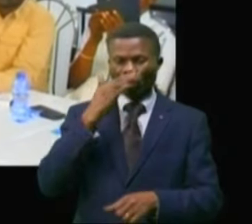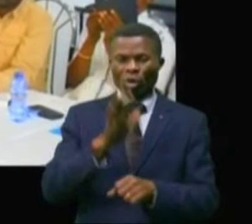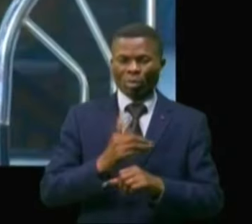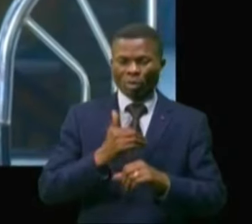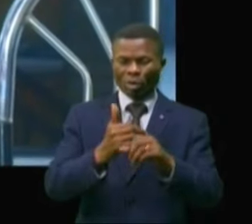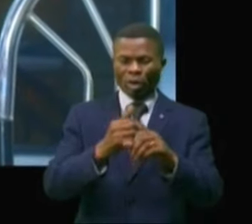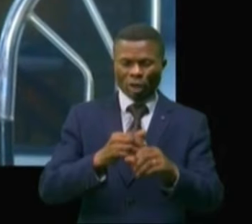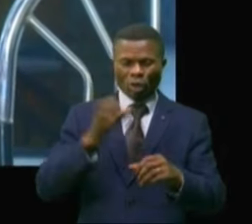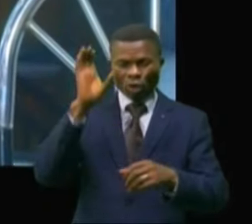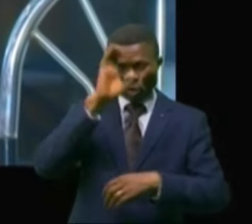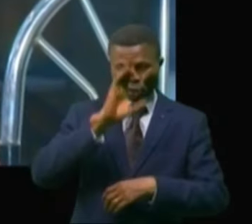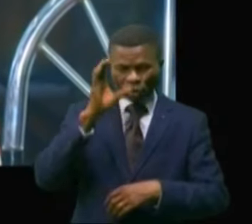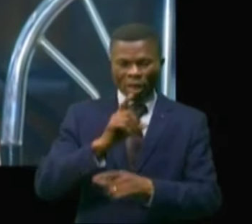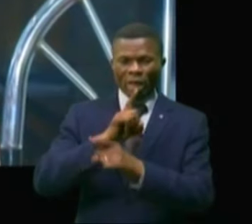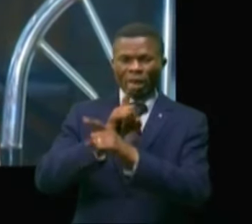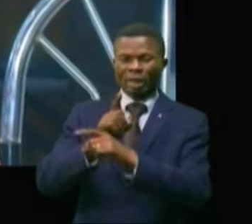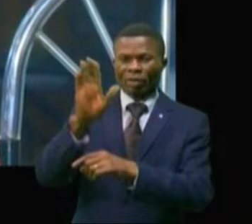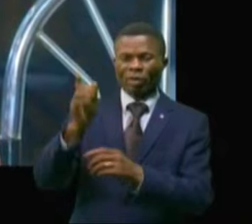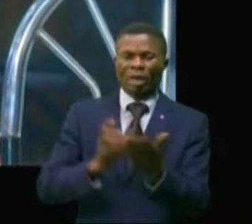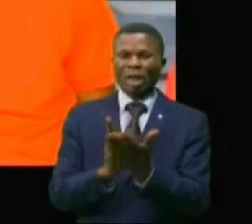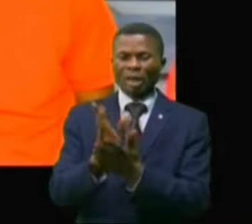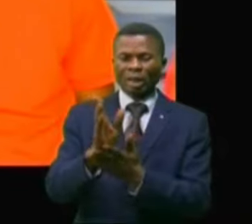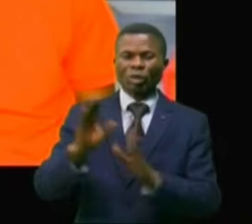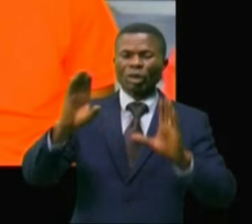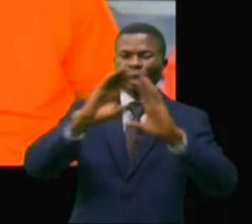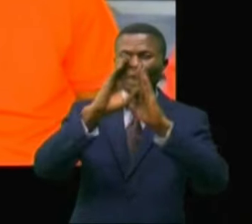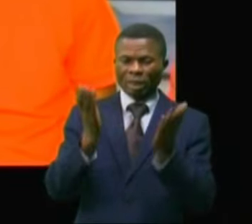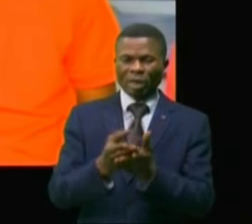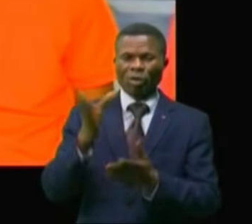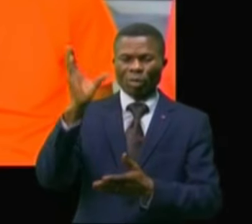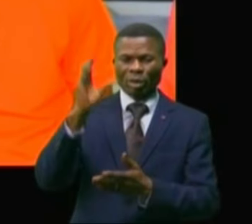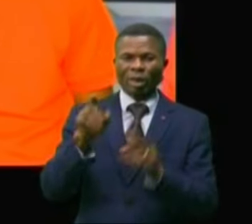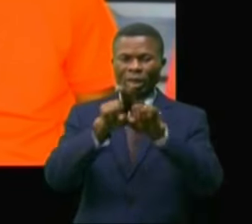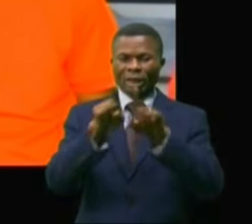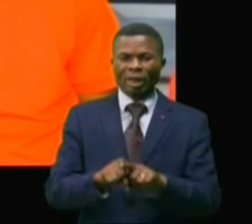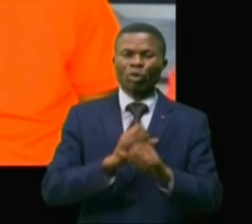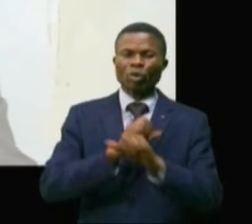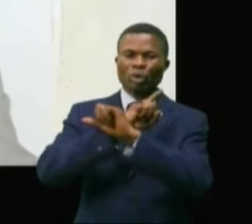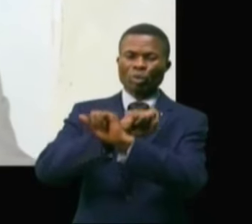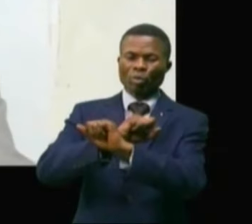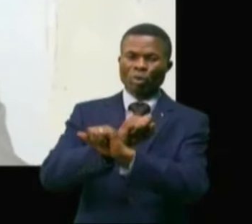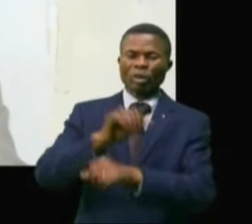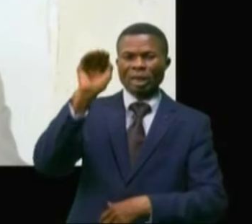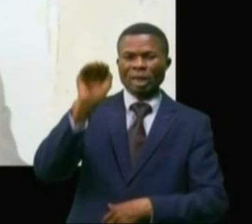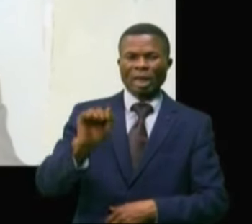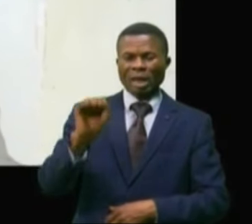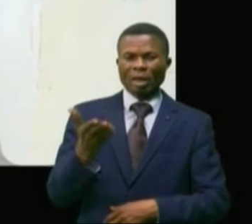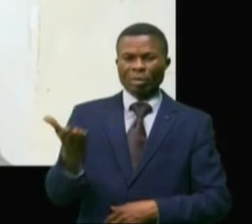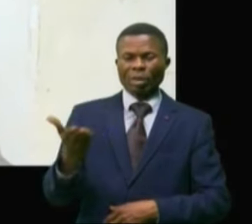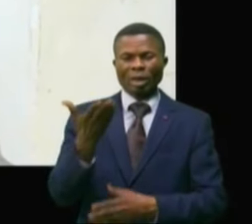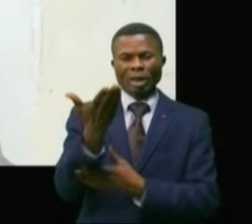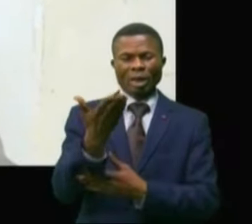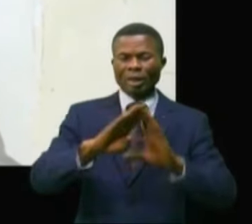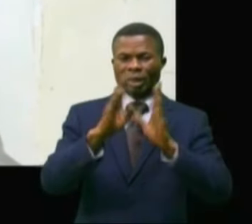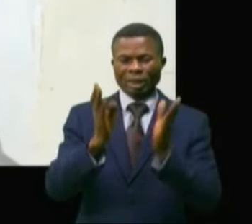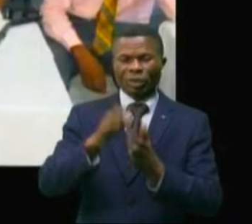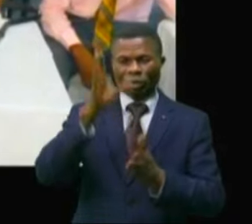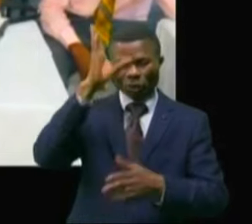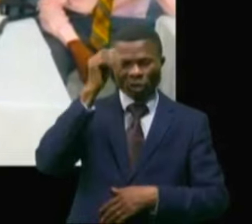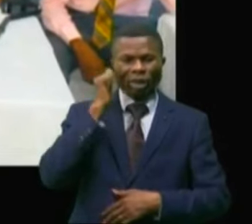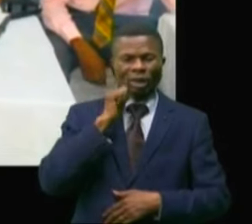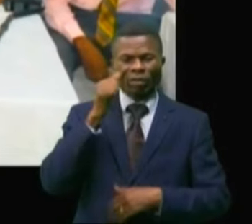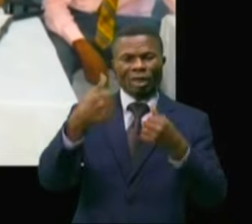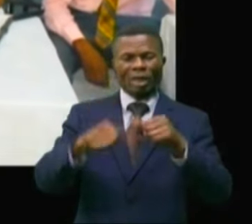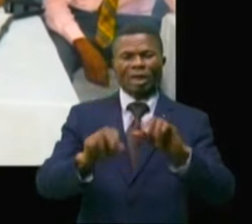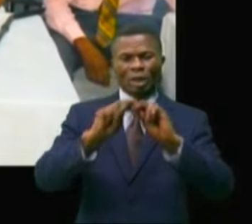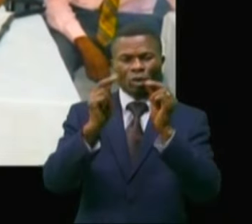son combat de défendre le droit des communautés locales et des peuples autochtones. Elle a appelé les filles et fils de Bolomba à l'unité pour